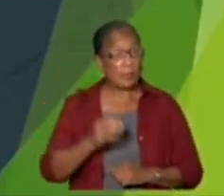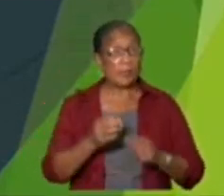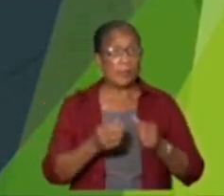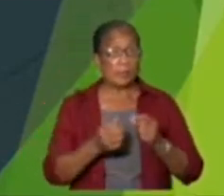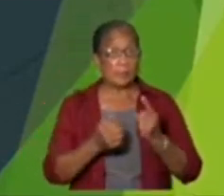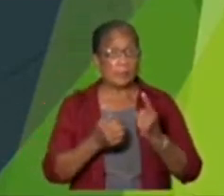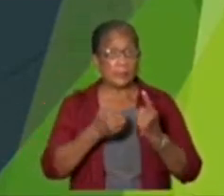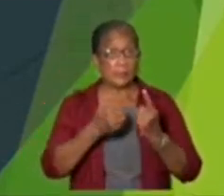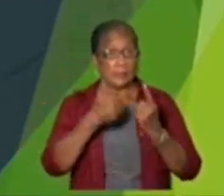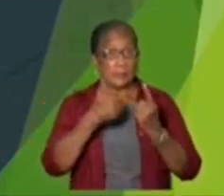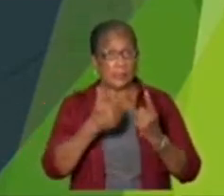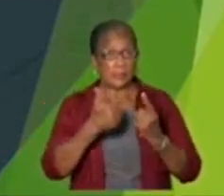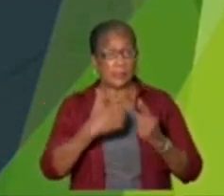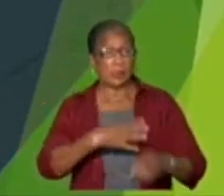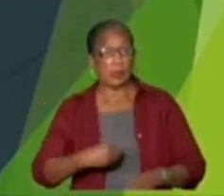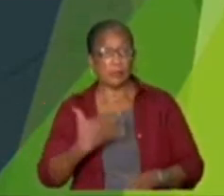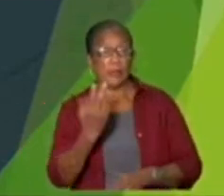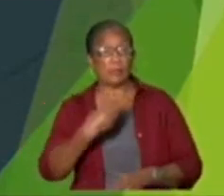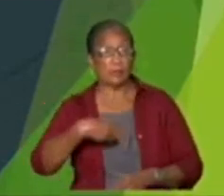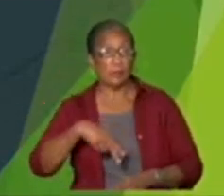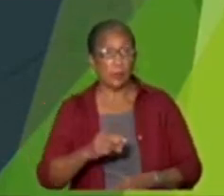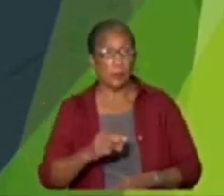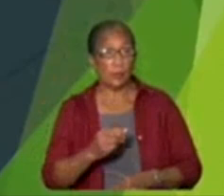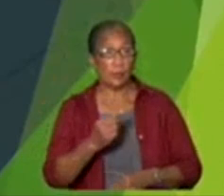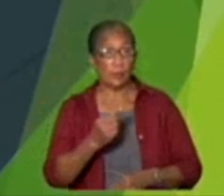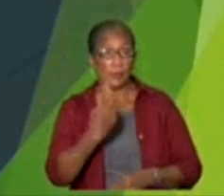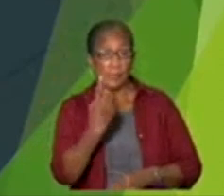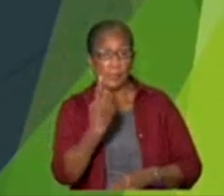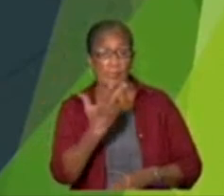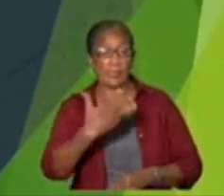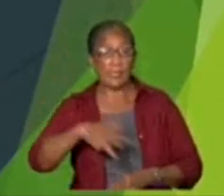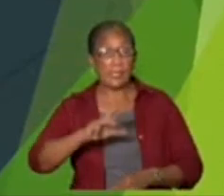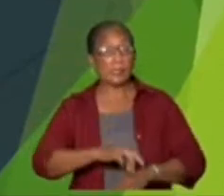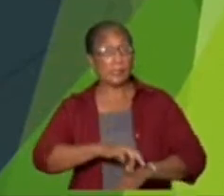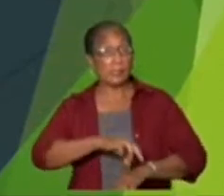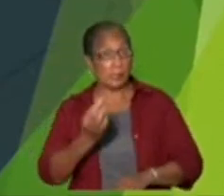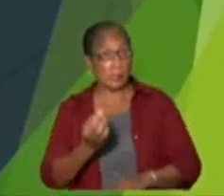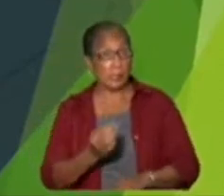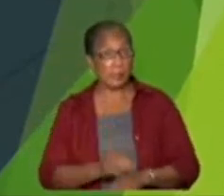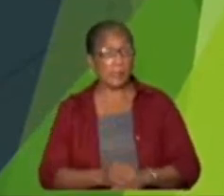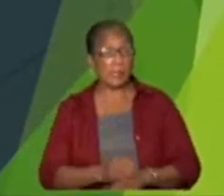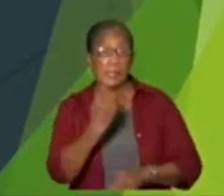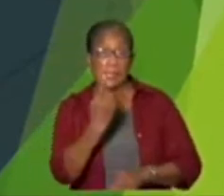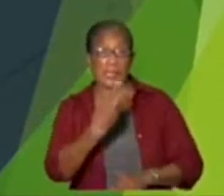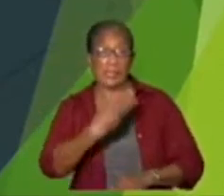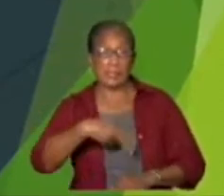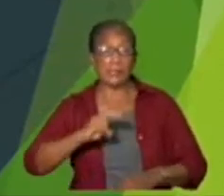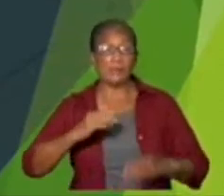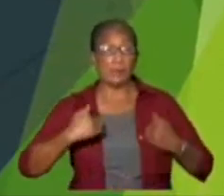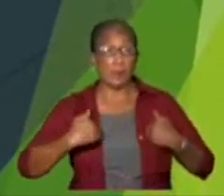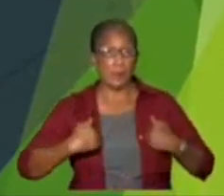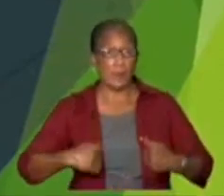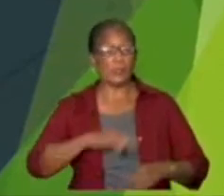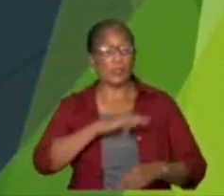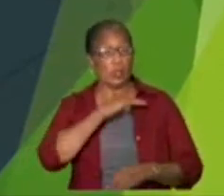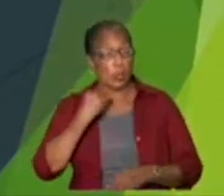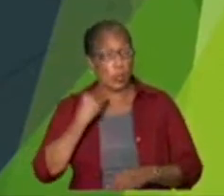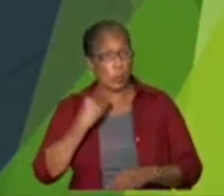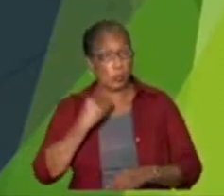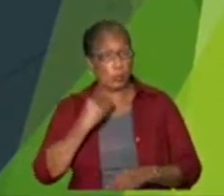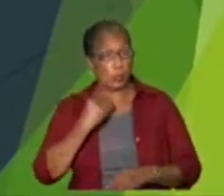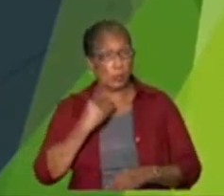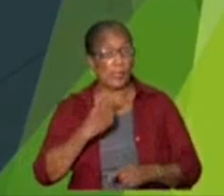1625, waarvan 91 genezen. Helaas overleden 71 patiënten. En